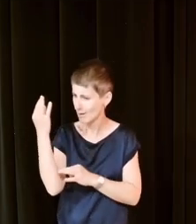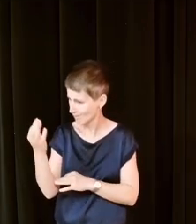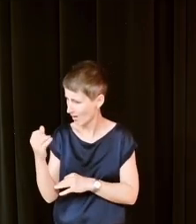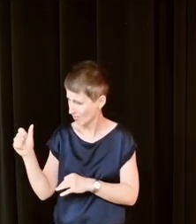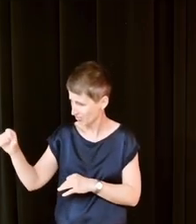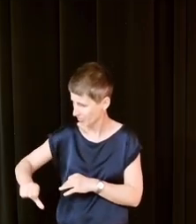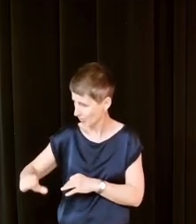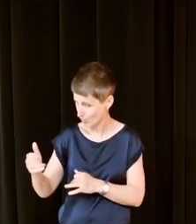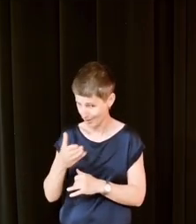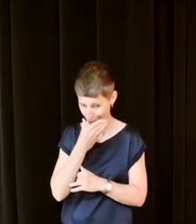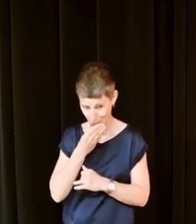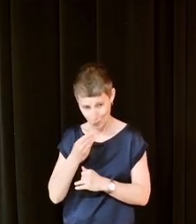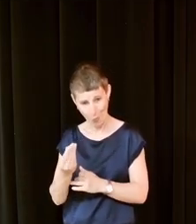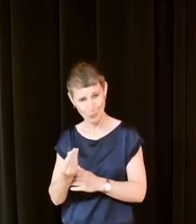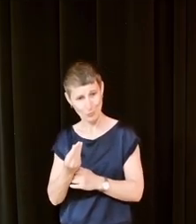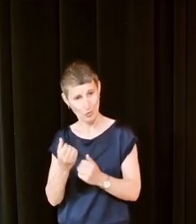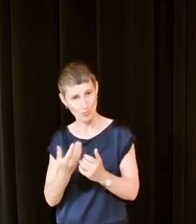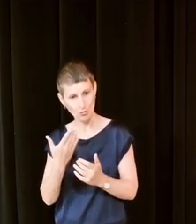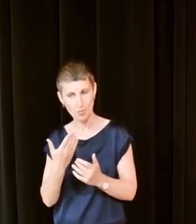und jetzt malst du Blumenbilder? Ja,